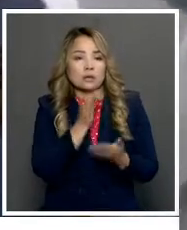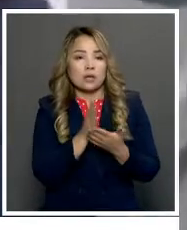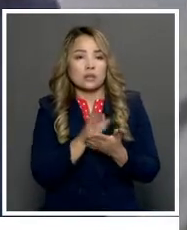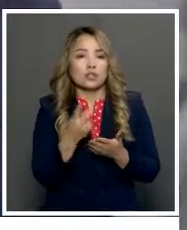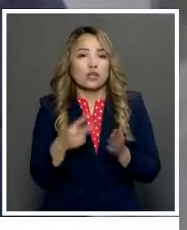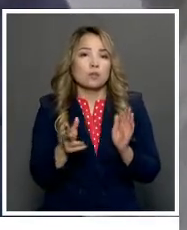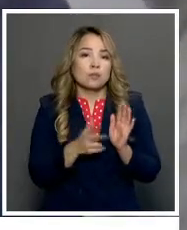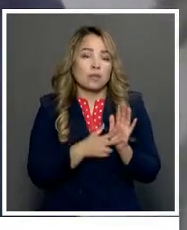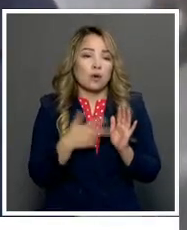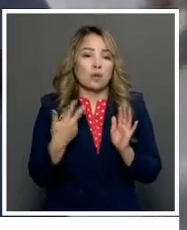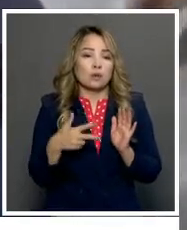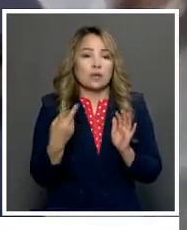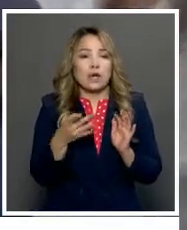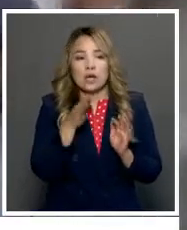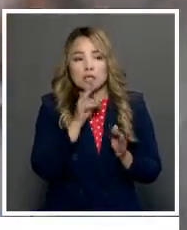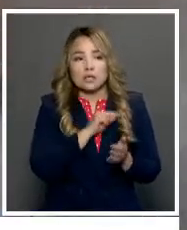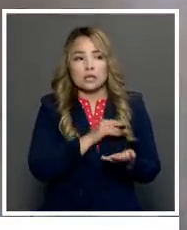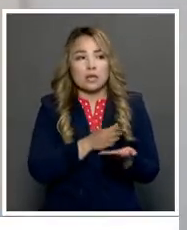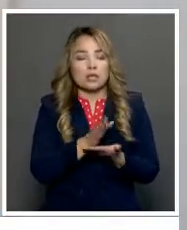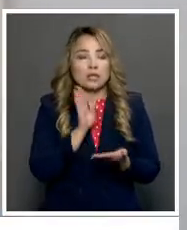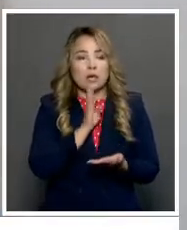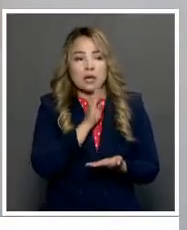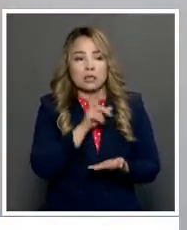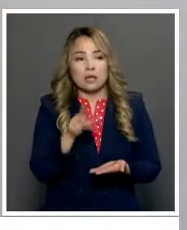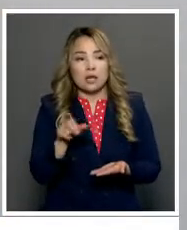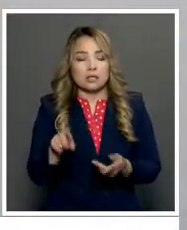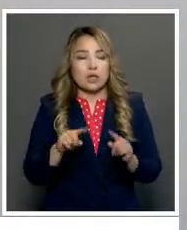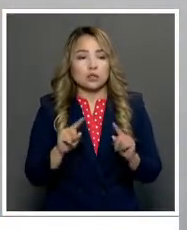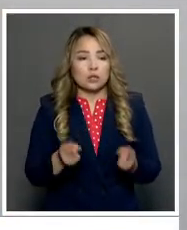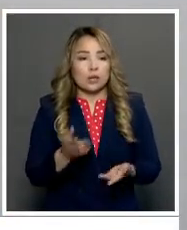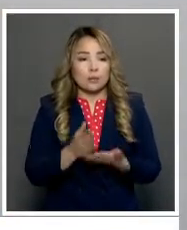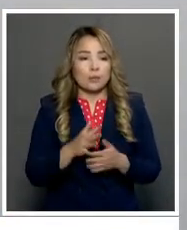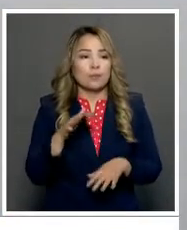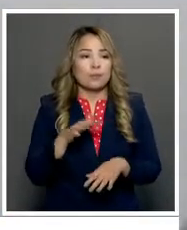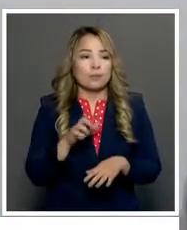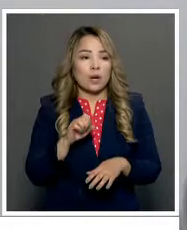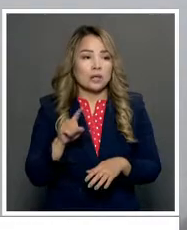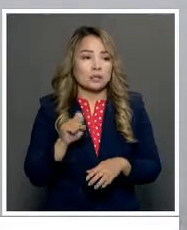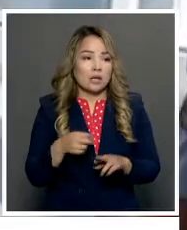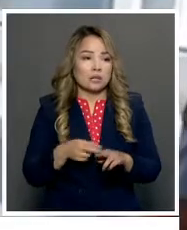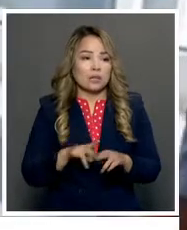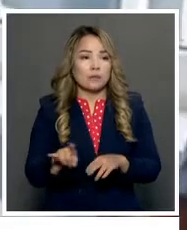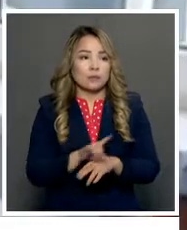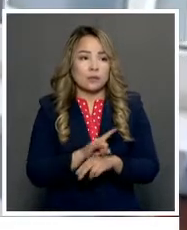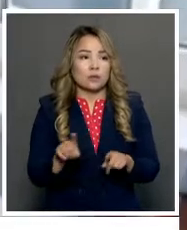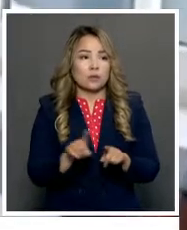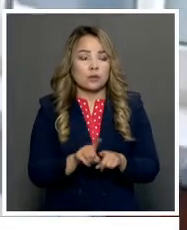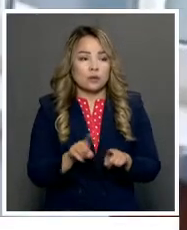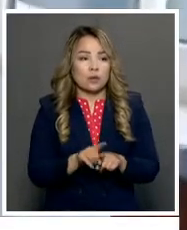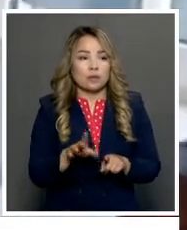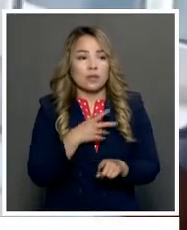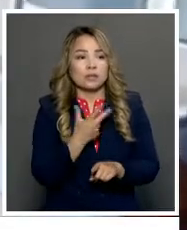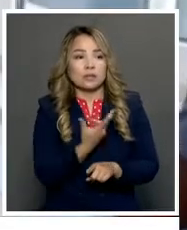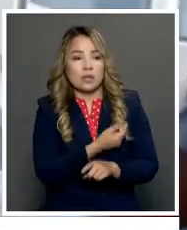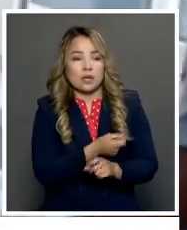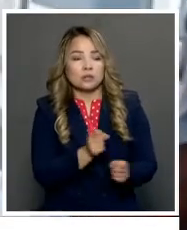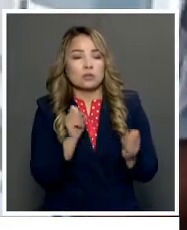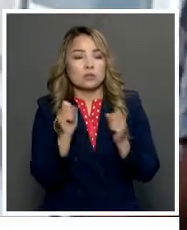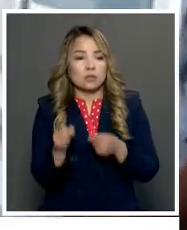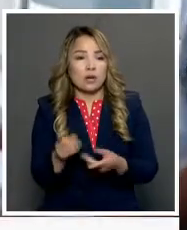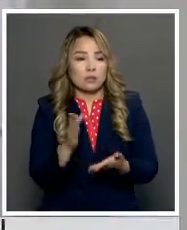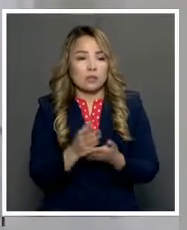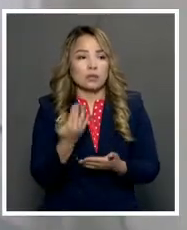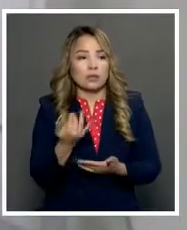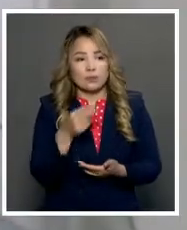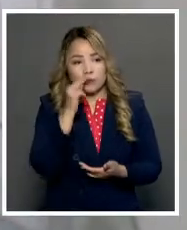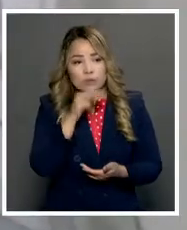және 32 жастағы қызметкерлері ұсталды. Оның бірі базаға жалған ақпарат енгізіп, екіншісі екпе дозасын төгіп тастап отырған. Екеуіне